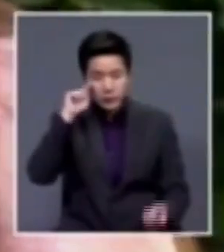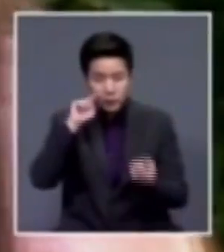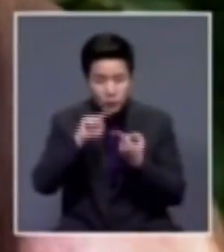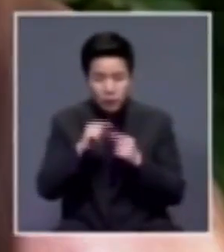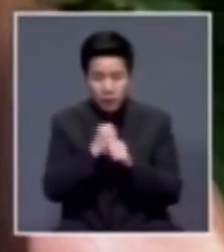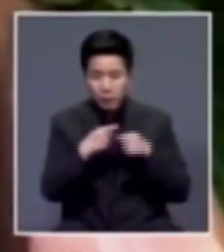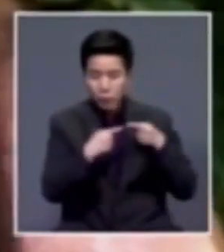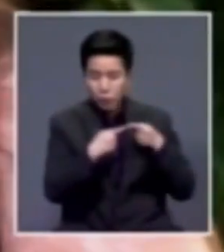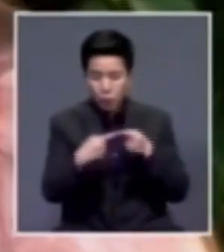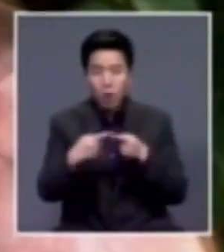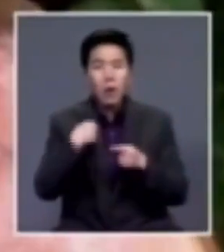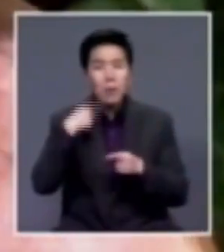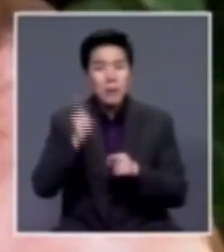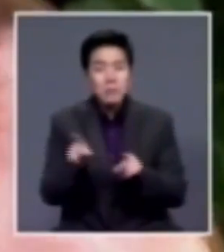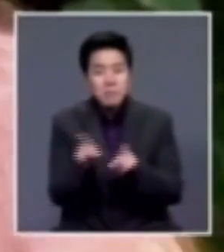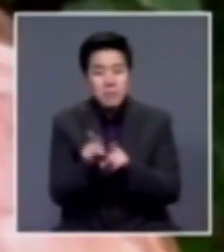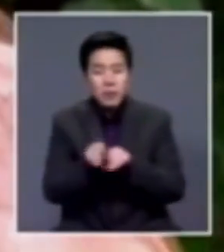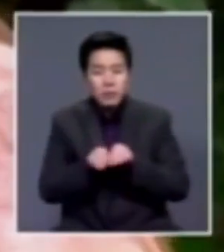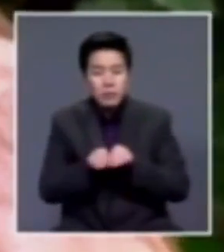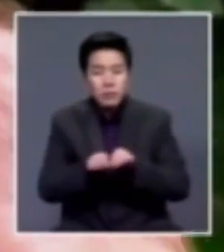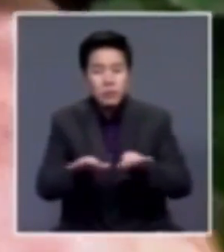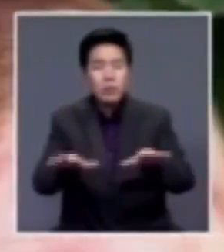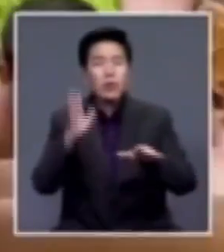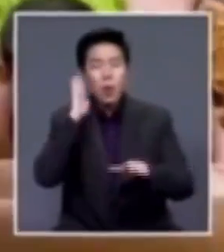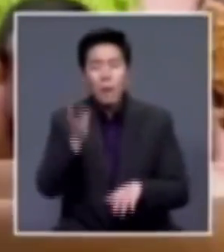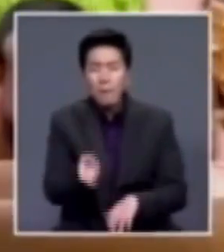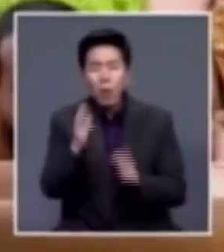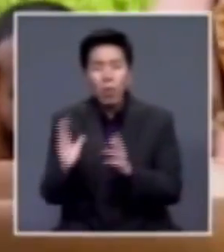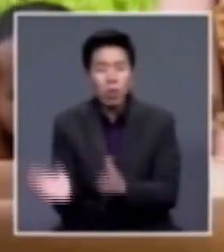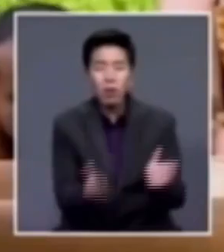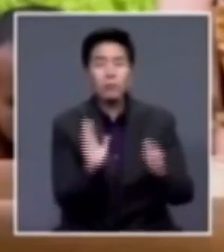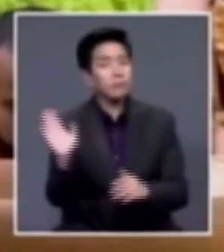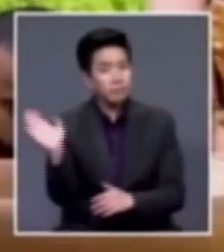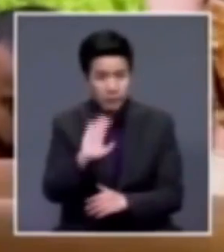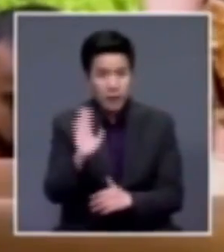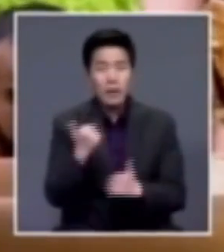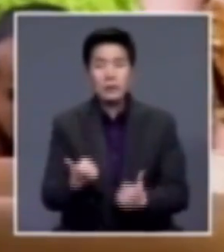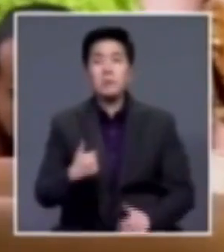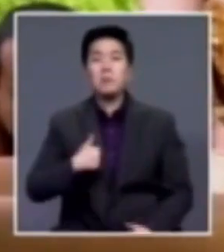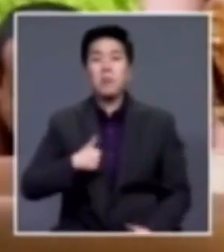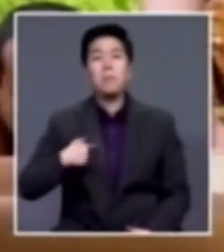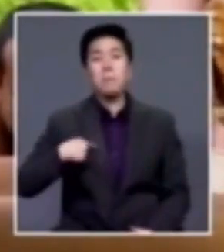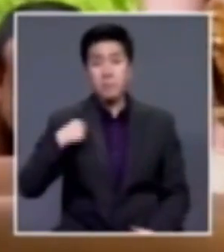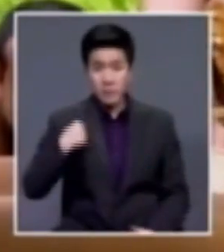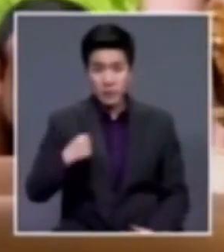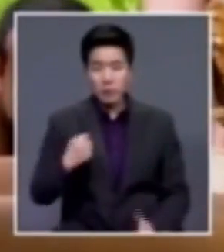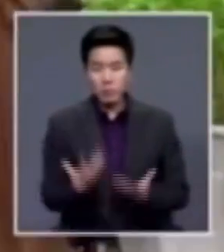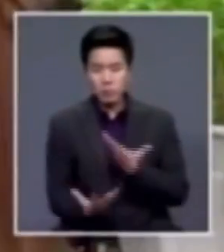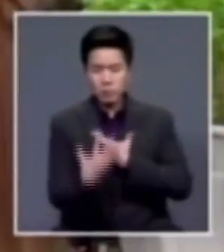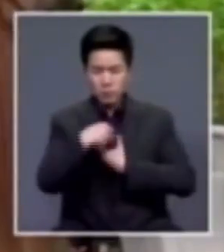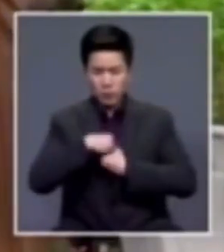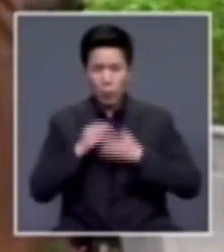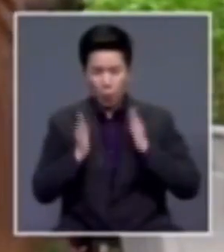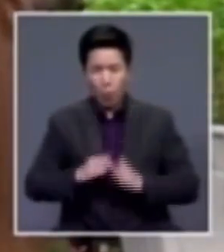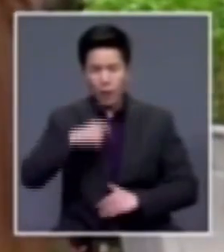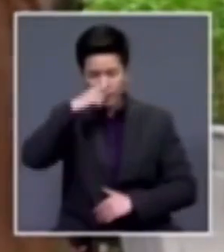หลายคนอาจจะมองว่าเป็นการเป็นกระแสเป็นลมเพลลมพัดไม่นานก็จางหาย แต่ผมก็มั่นใจนะครับมันอยู่ในสายเลือดของพวกเราทุกค